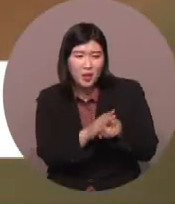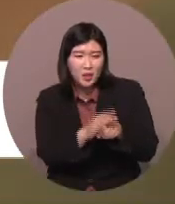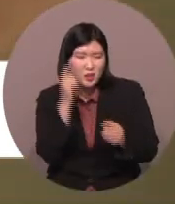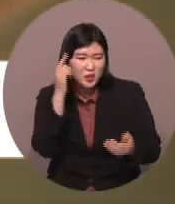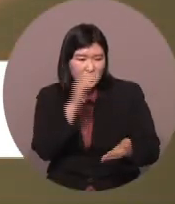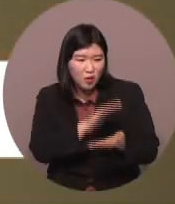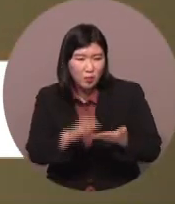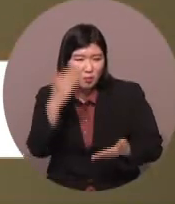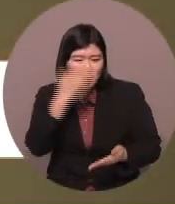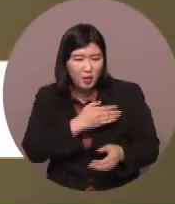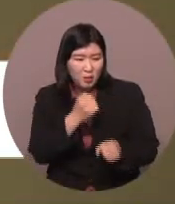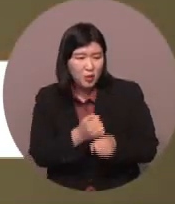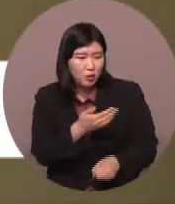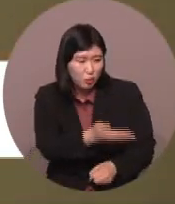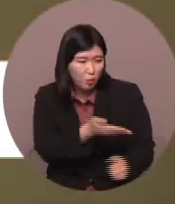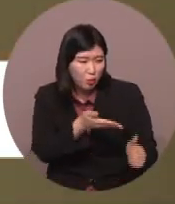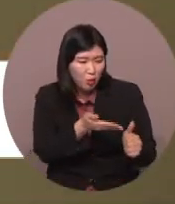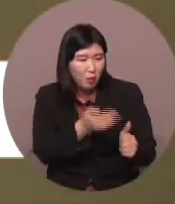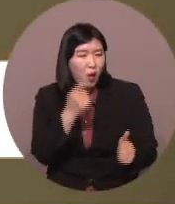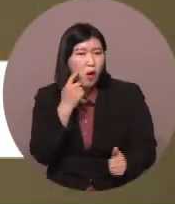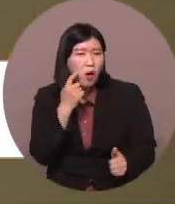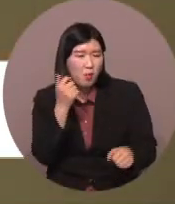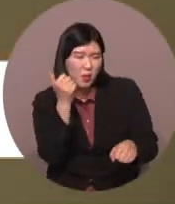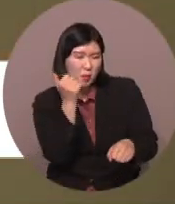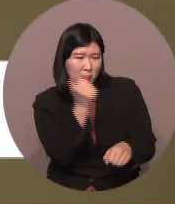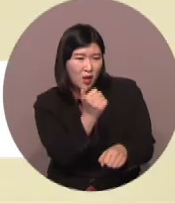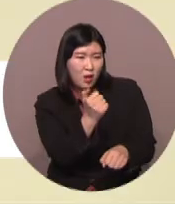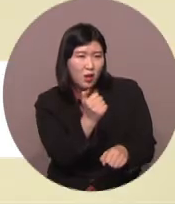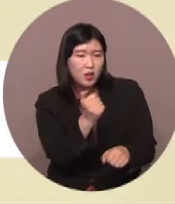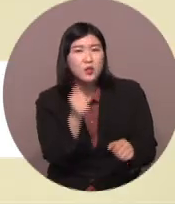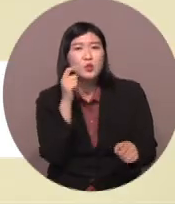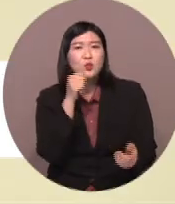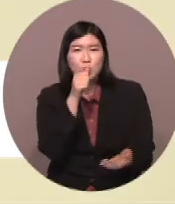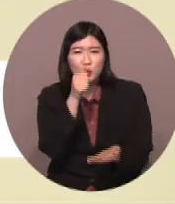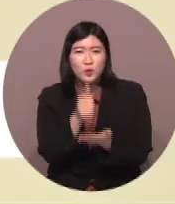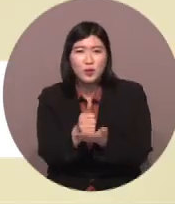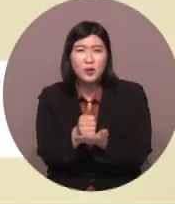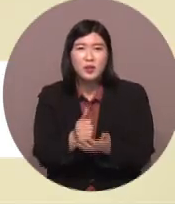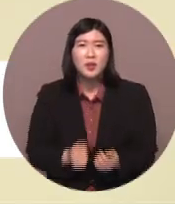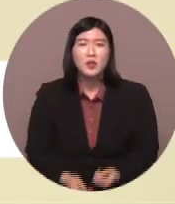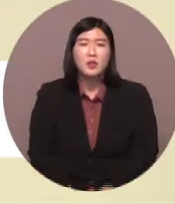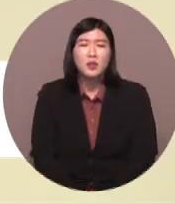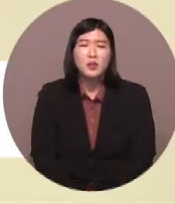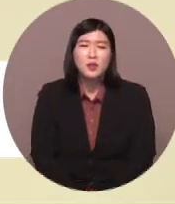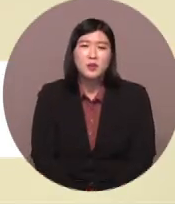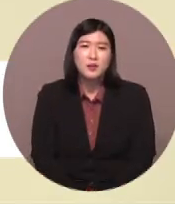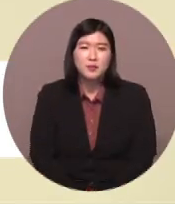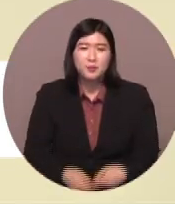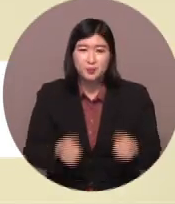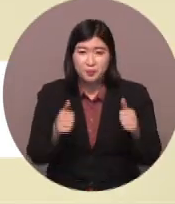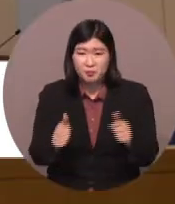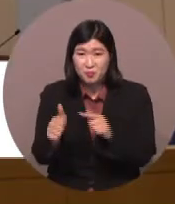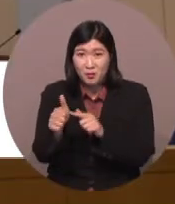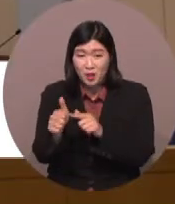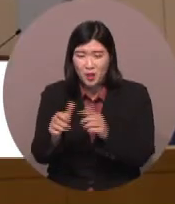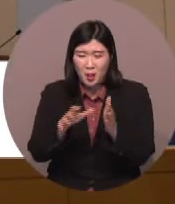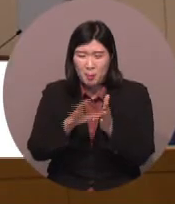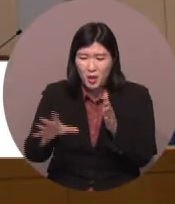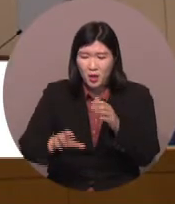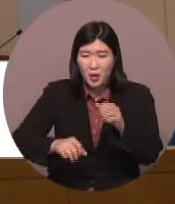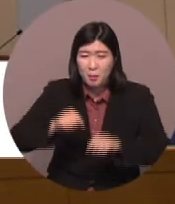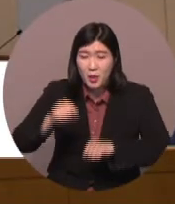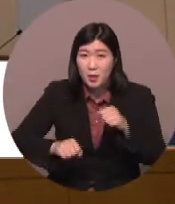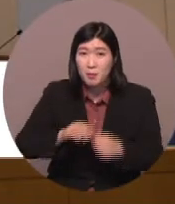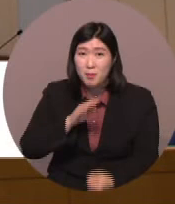주입해 흉통과 물질 중독 등의 상해를 입힌 혐의 등을 받고 있습니다 재판부는 엽기적인 거면 이에 엄